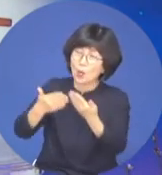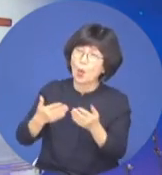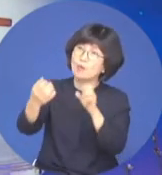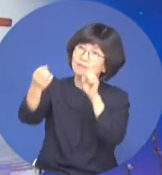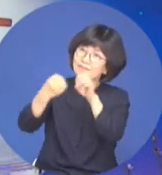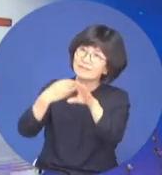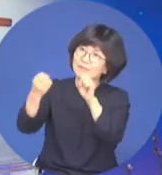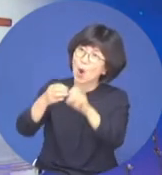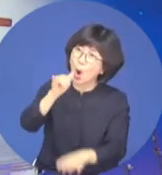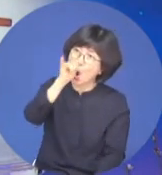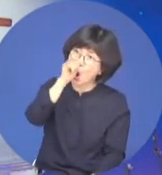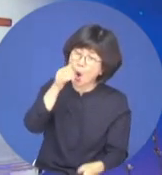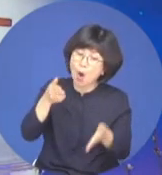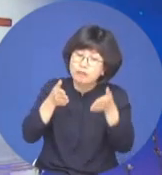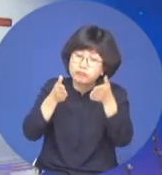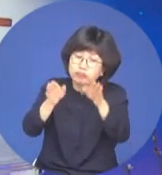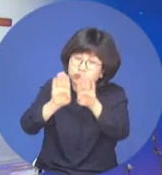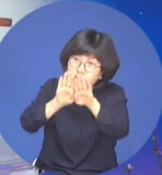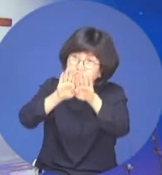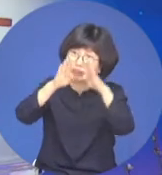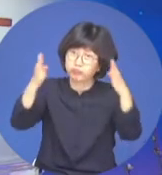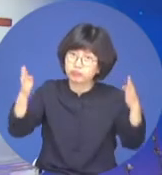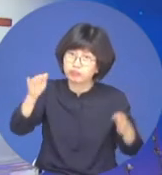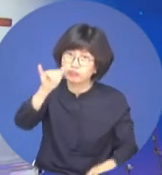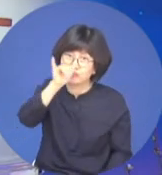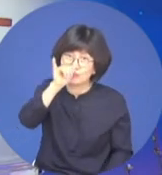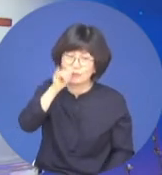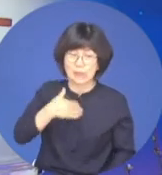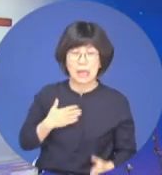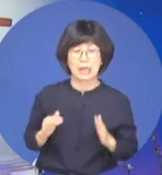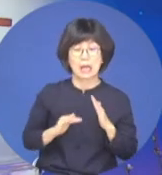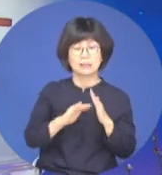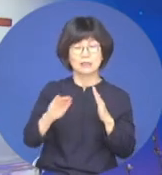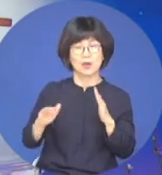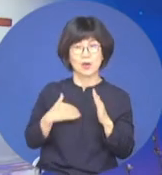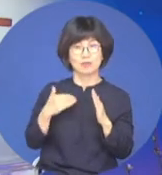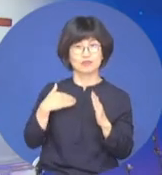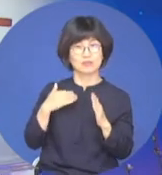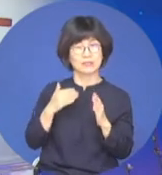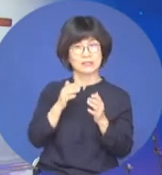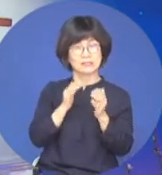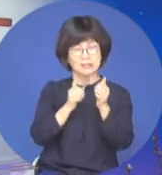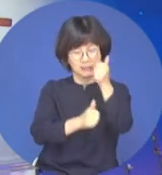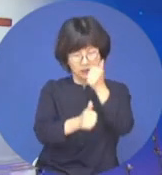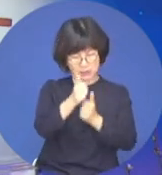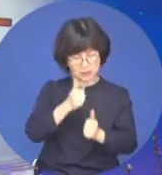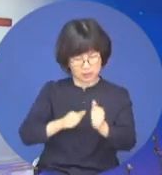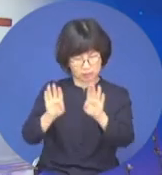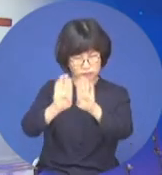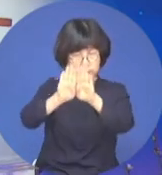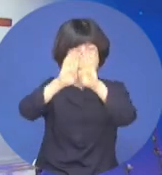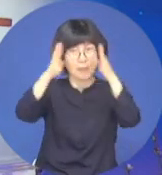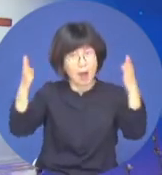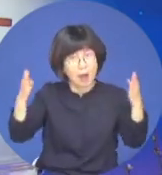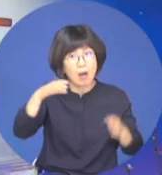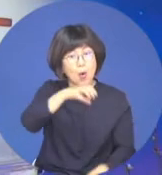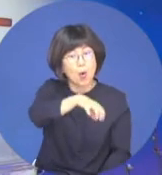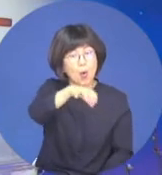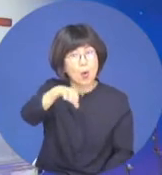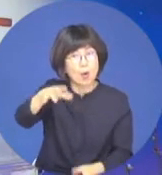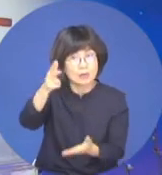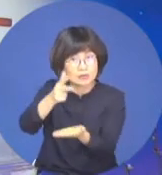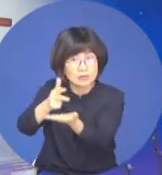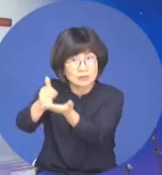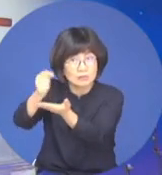길이 열릴 때에도, 주님 내가 가는 길, 우리 가정이 나가는 길, 우리 가문이 열리는 길, 모든 현장에서 주님 주의